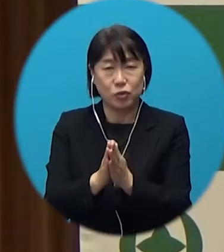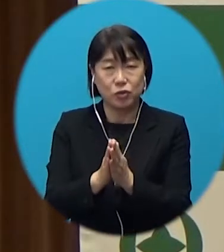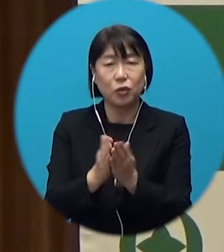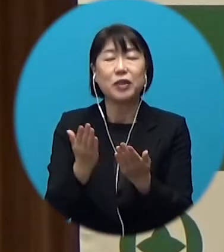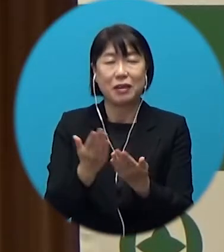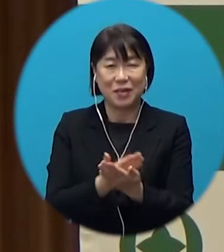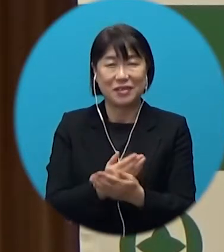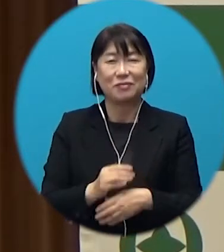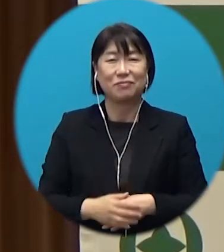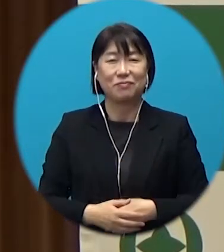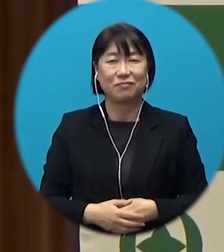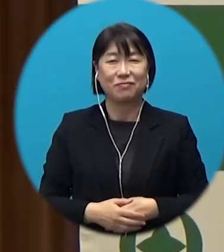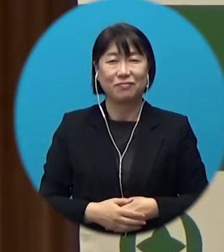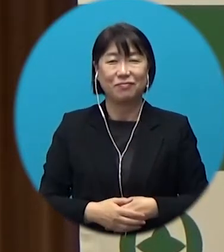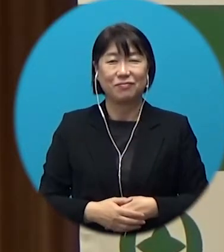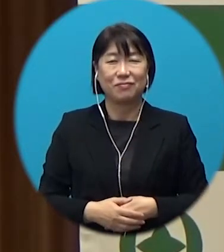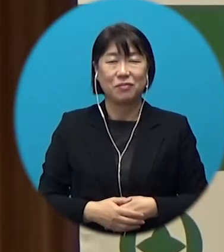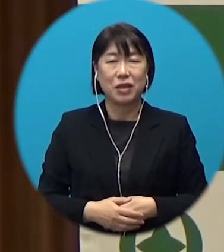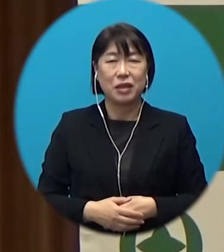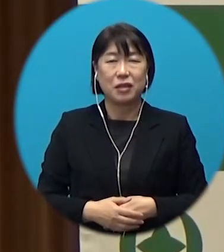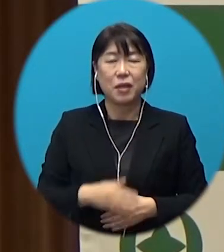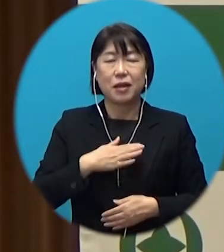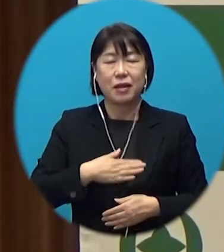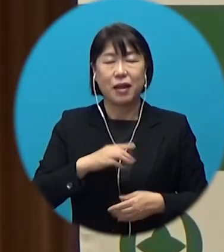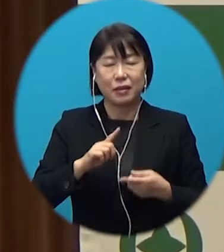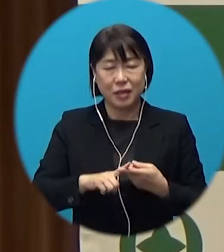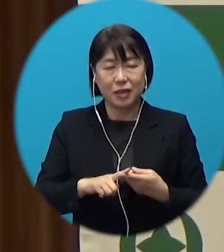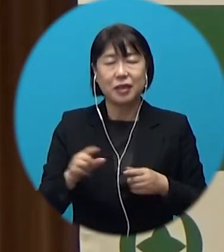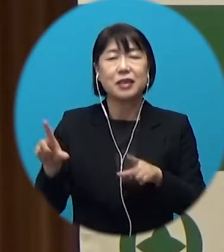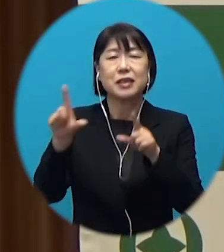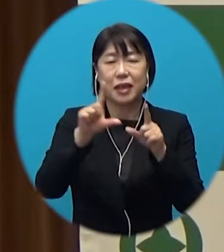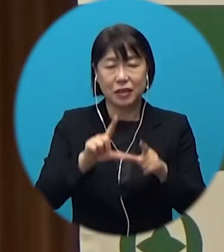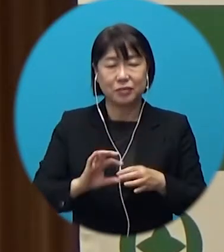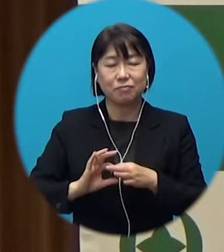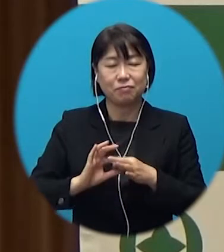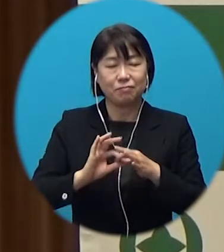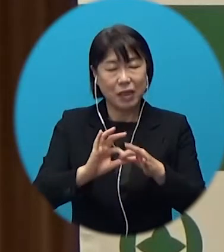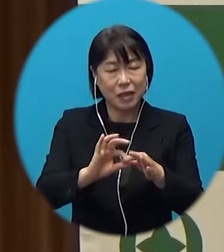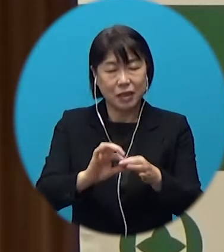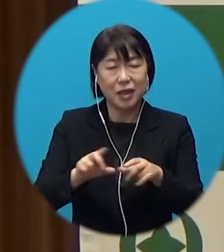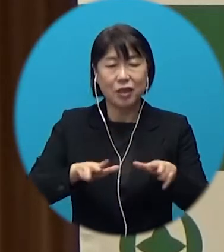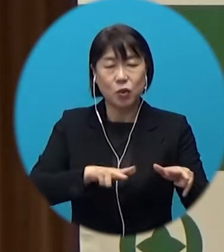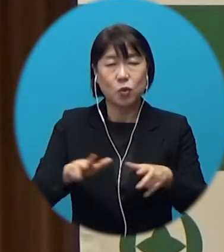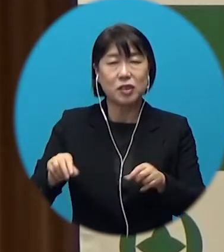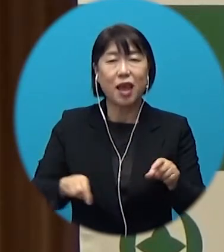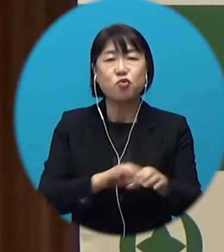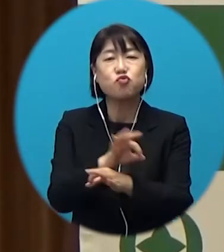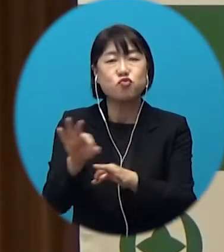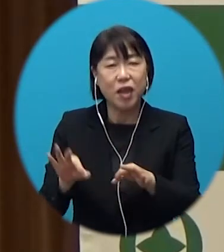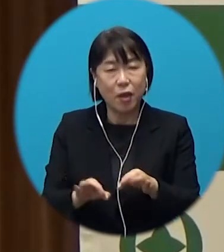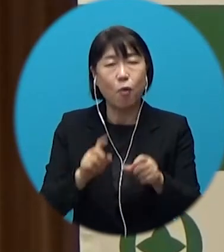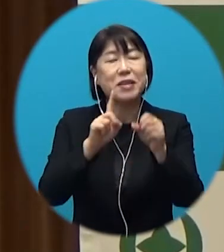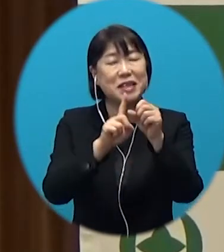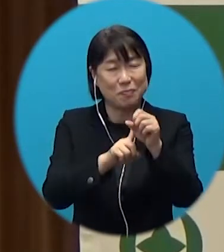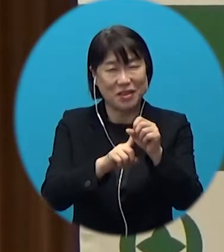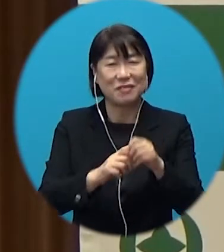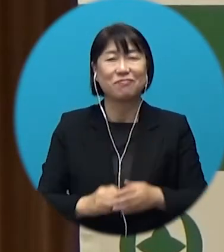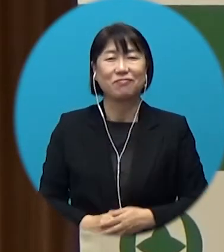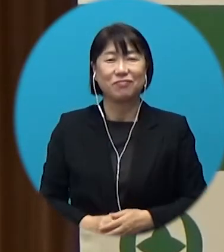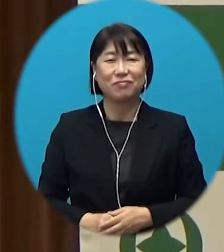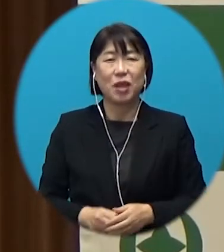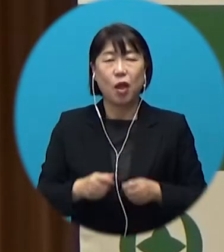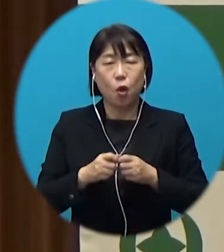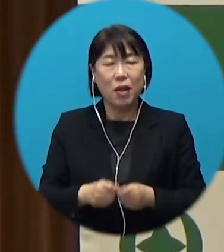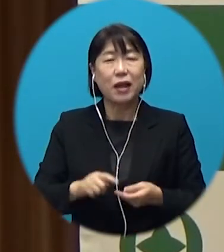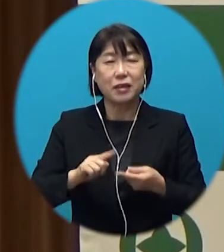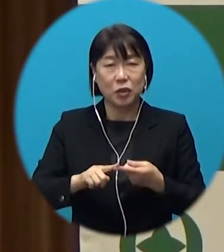。簡易的な町づくり可能な女性運動を推進していきたいと考えております。詳細につきまして西